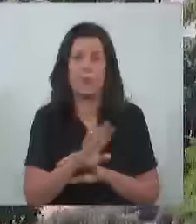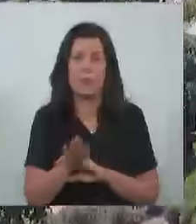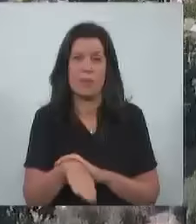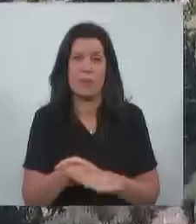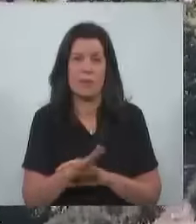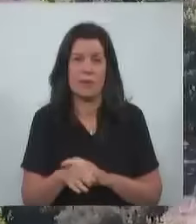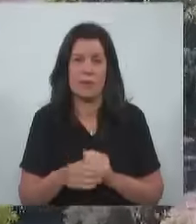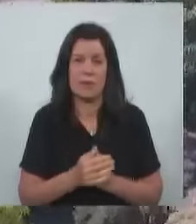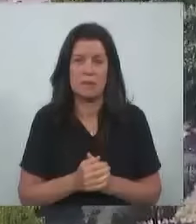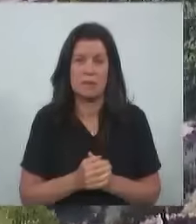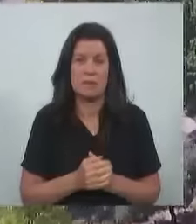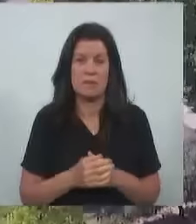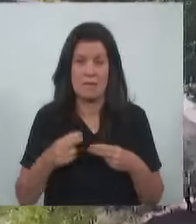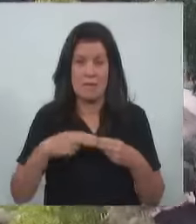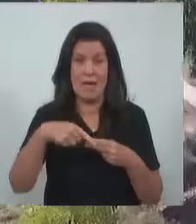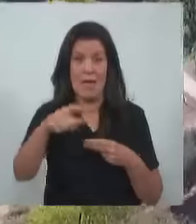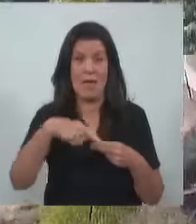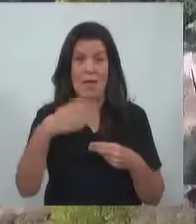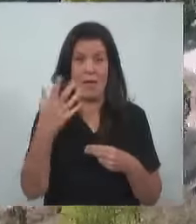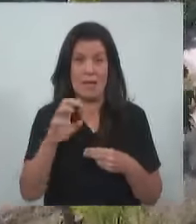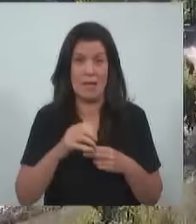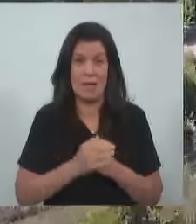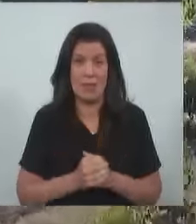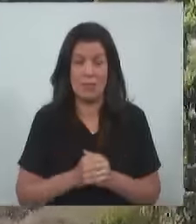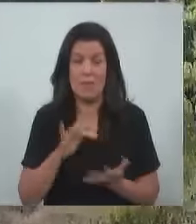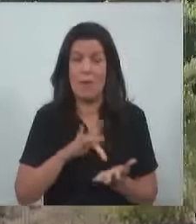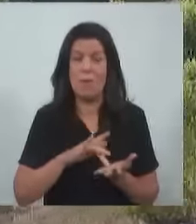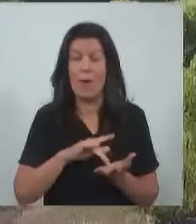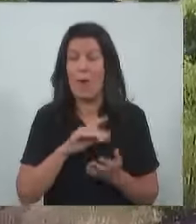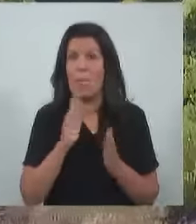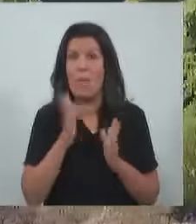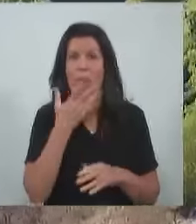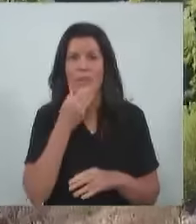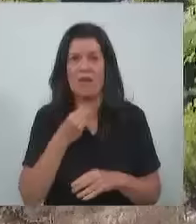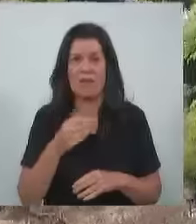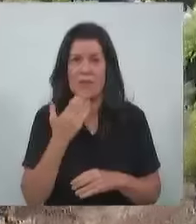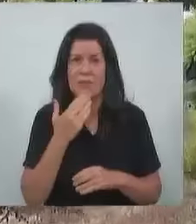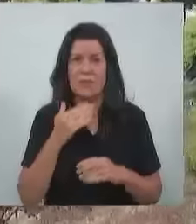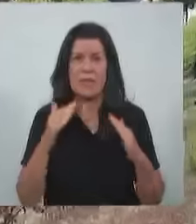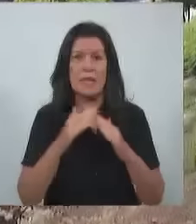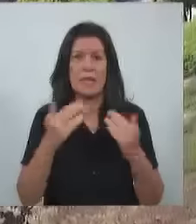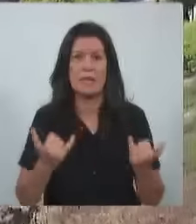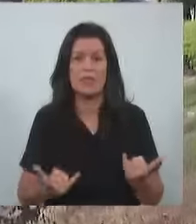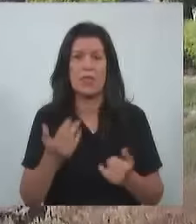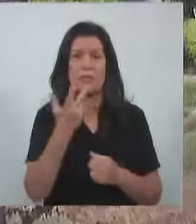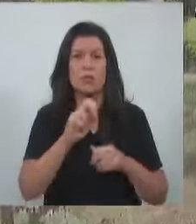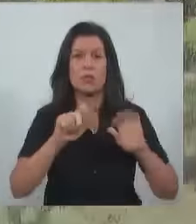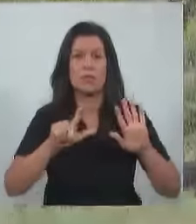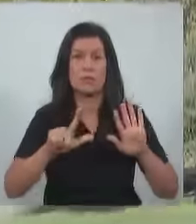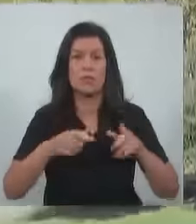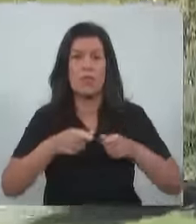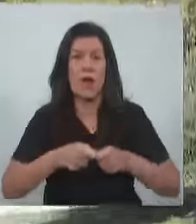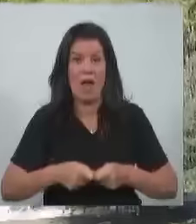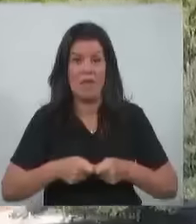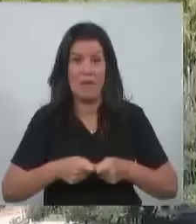רק כמה צעדים מהכינרת, באחת הקרקעות היפות בישראל, גרים נכון להיום 37 חברים מתוך מה שהיה קיבוץ האון,